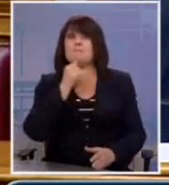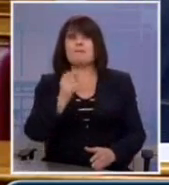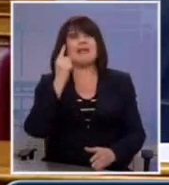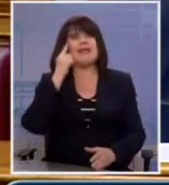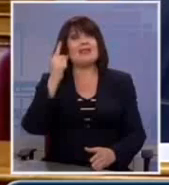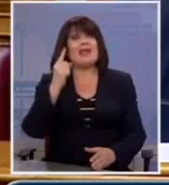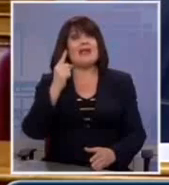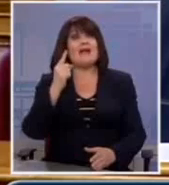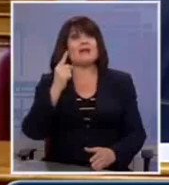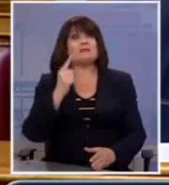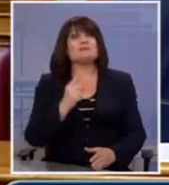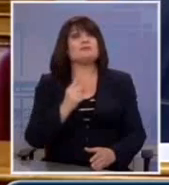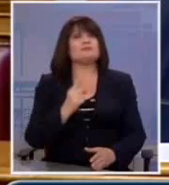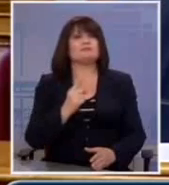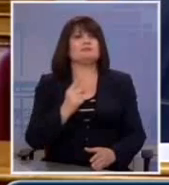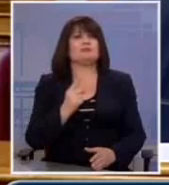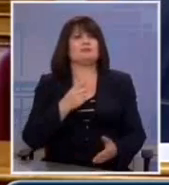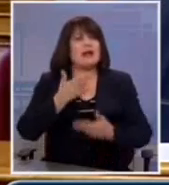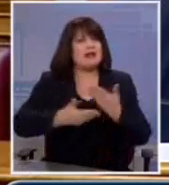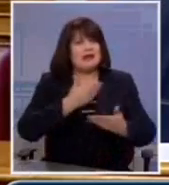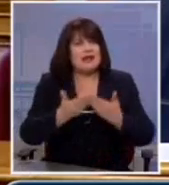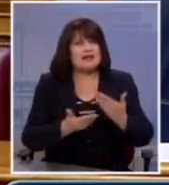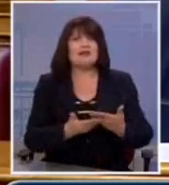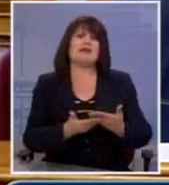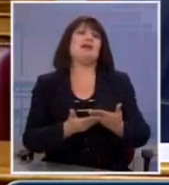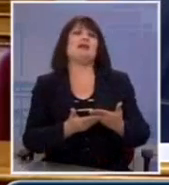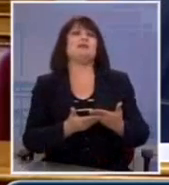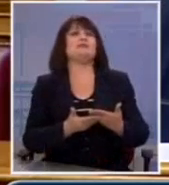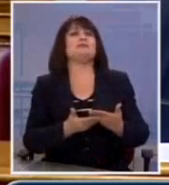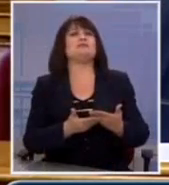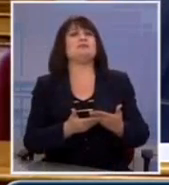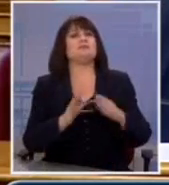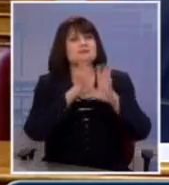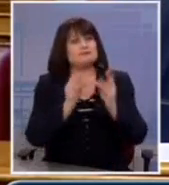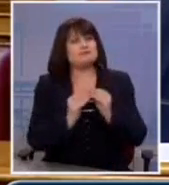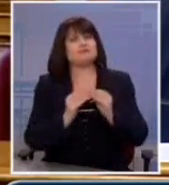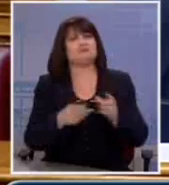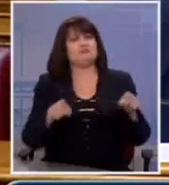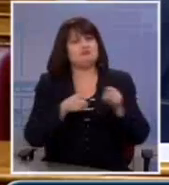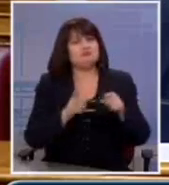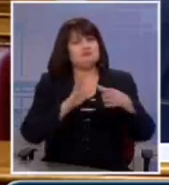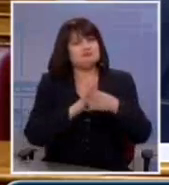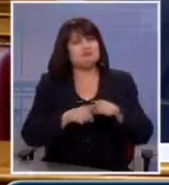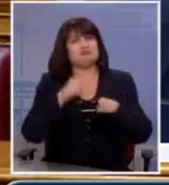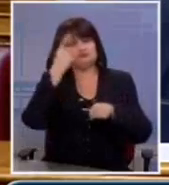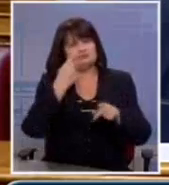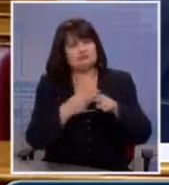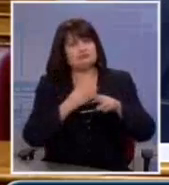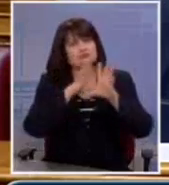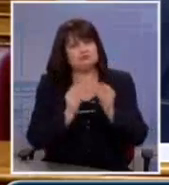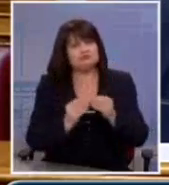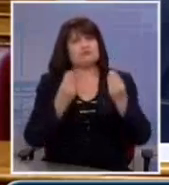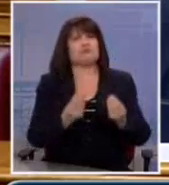της ανιδιοτέλειας, της αλληλεγγύης, της συλλογικότητας, των μαζικών αγώνων, των προσωπικών αξιών. Ποτέ